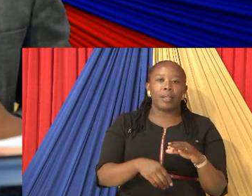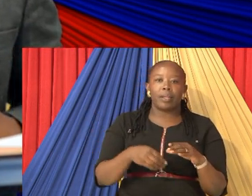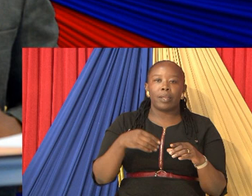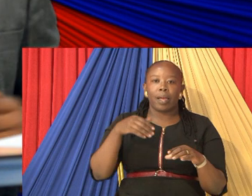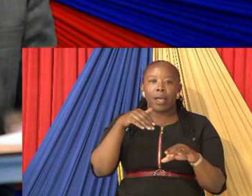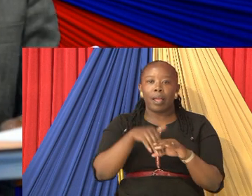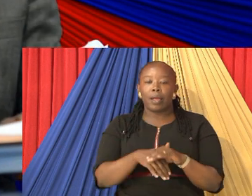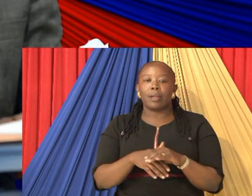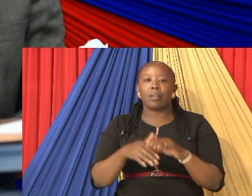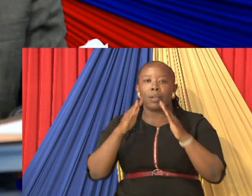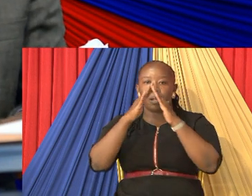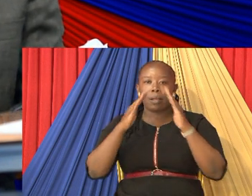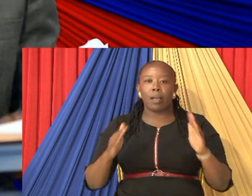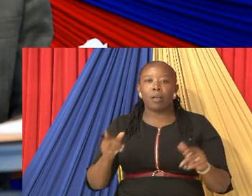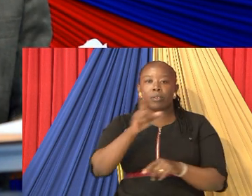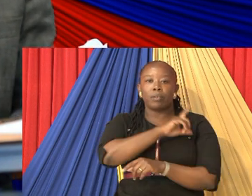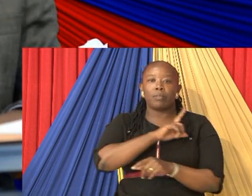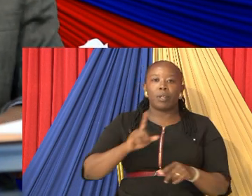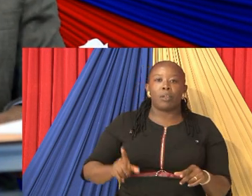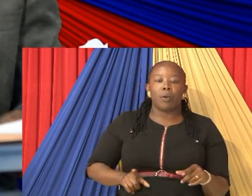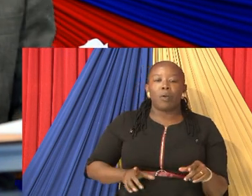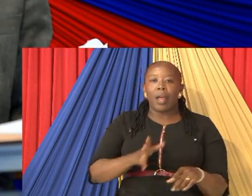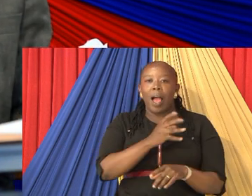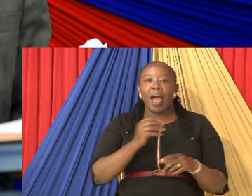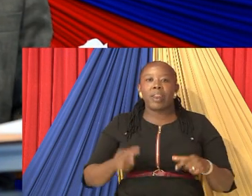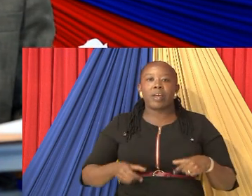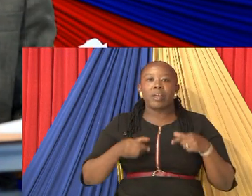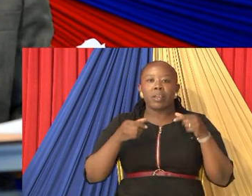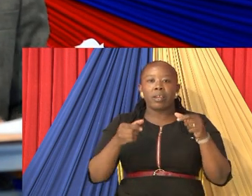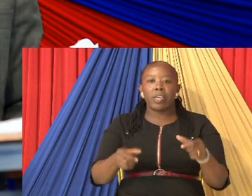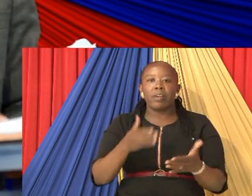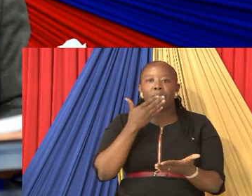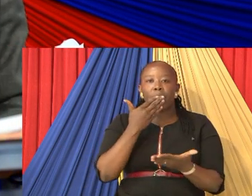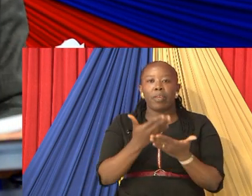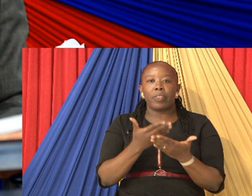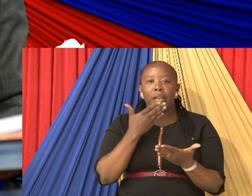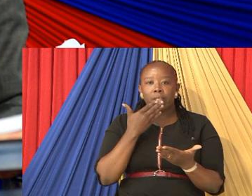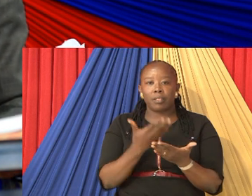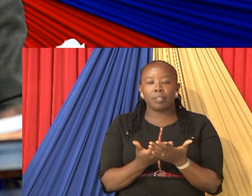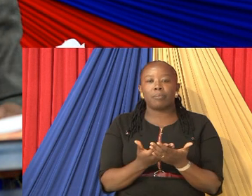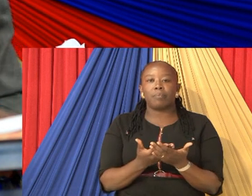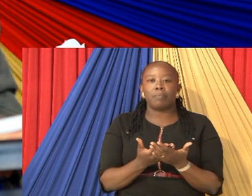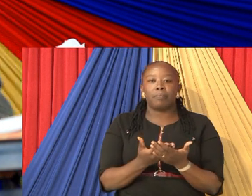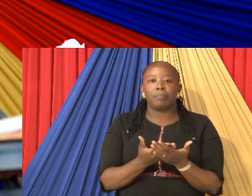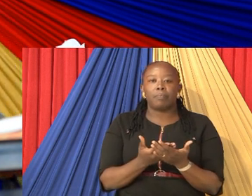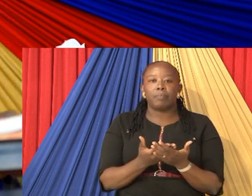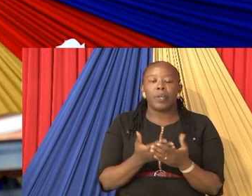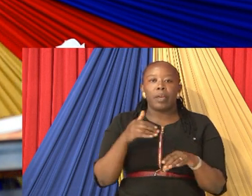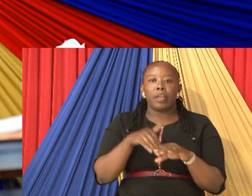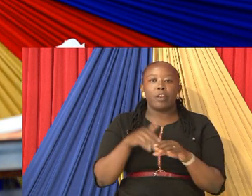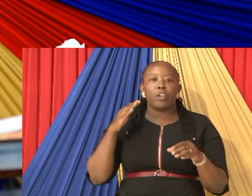Zaburi 100 mstari wa 4, enter into his gates with